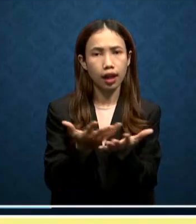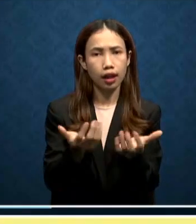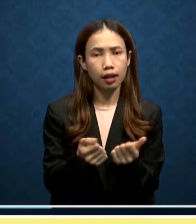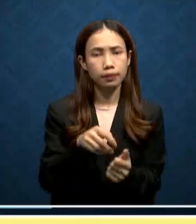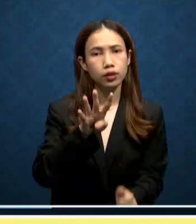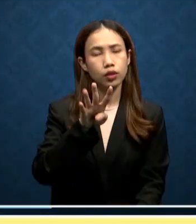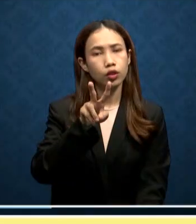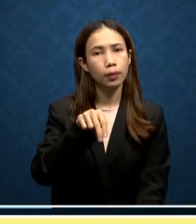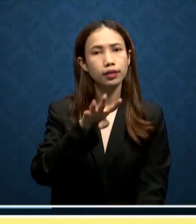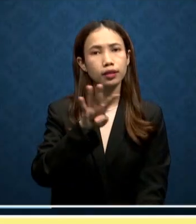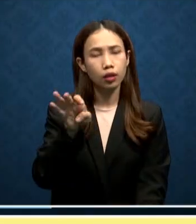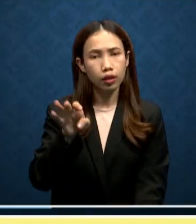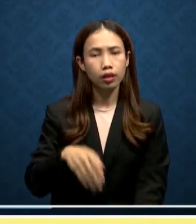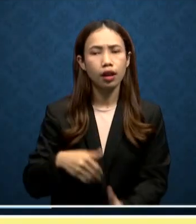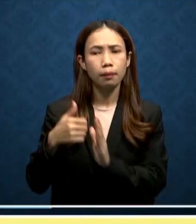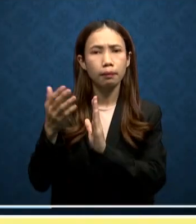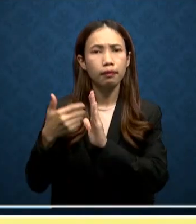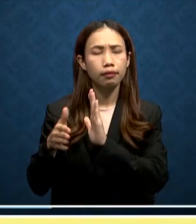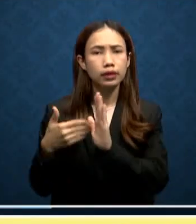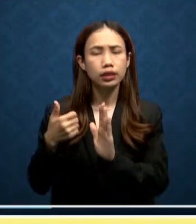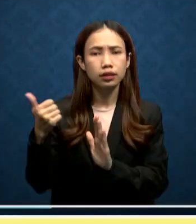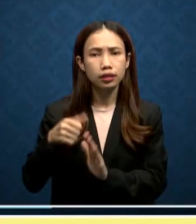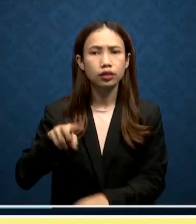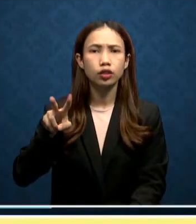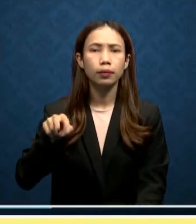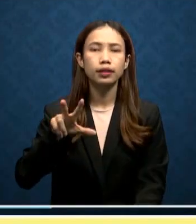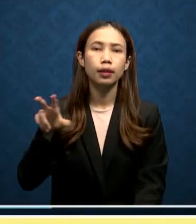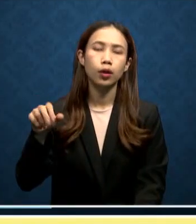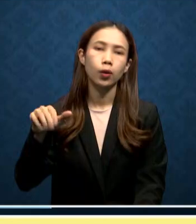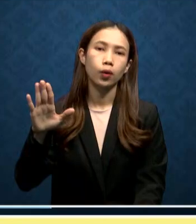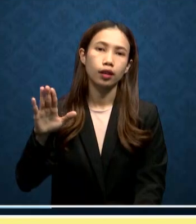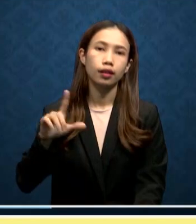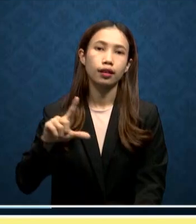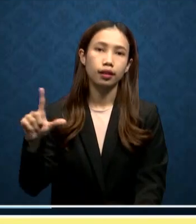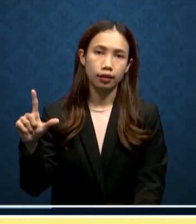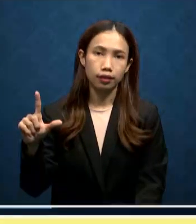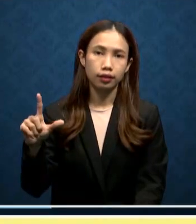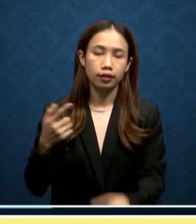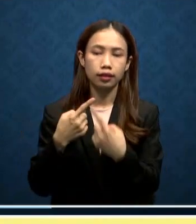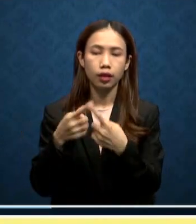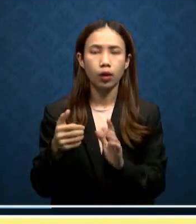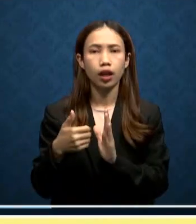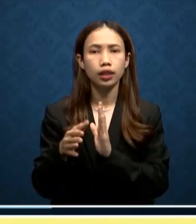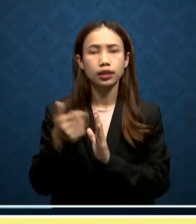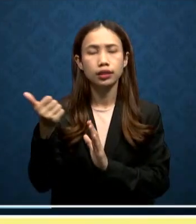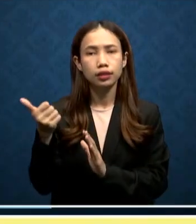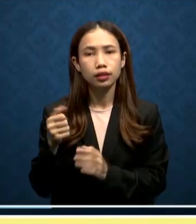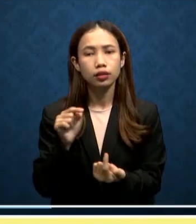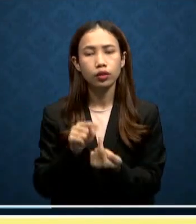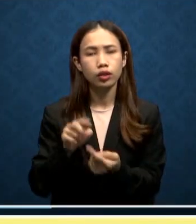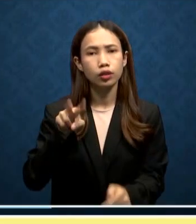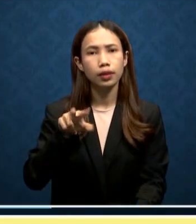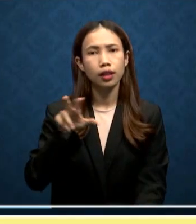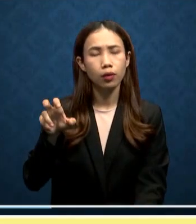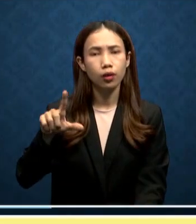2,4ภูมิภาคได้แค่ 1,300กว่าล้านแต่ว่าภูมิภาคอ 1,300กว่าล้าน